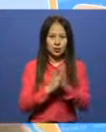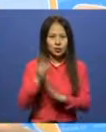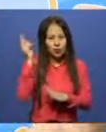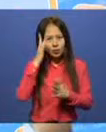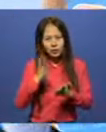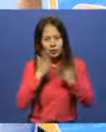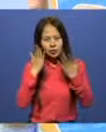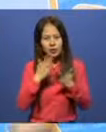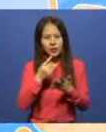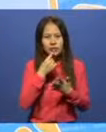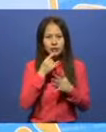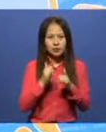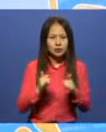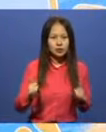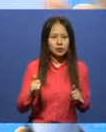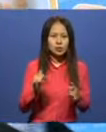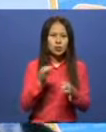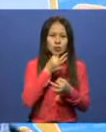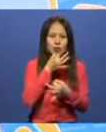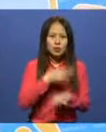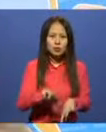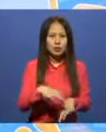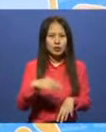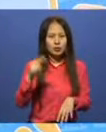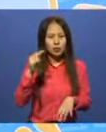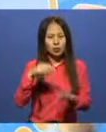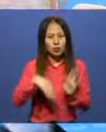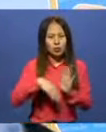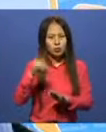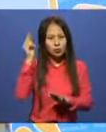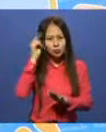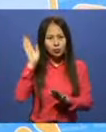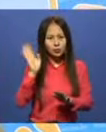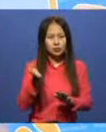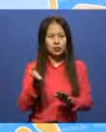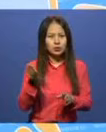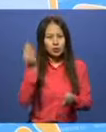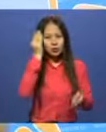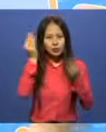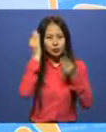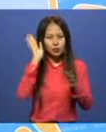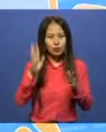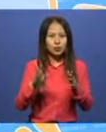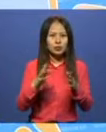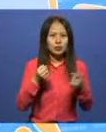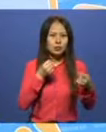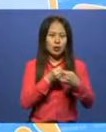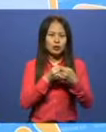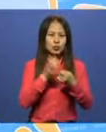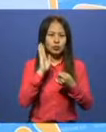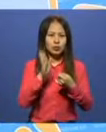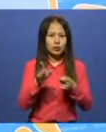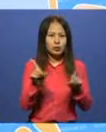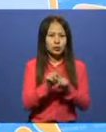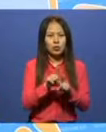оқиын, тіл оқиын. Яғни неғұрлым өзіме білім құйсам, неғұрлым өзіме жаңа бір қабілет құйсам, соғұрлым мен бәсеке қабілетті болам деп,